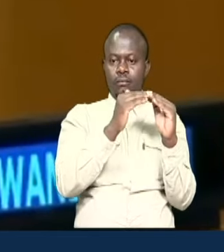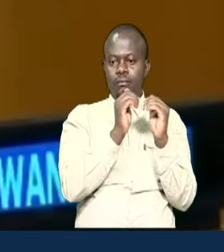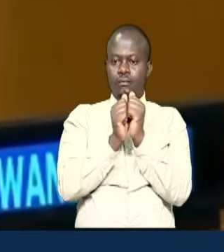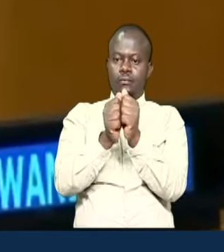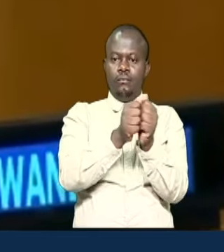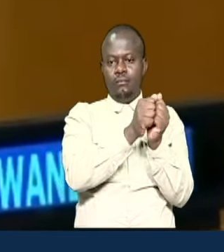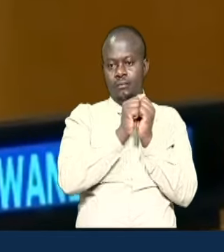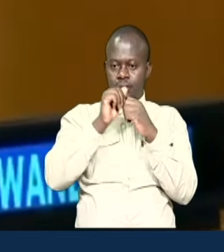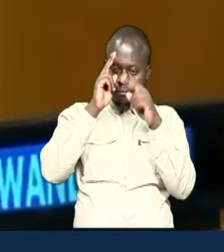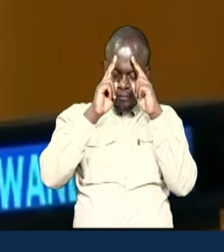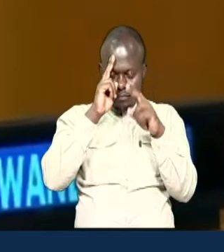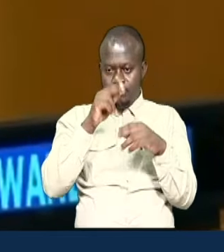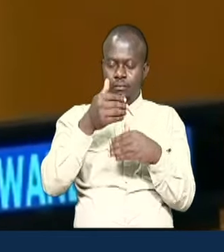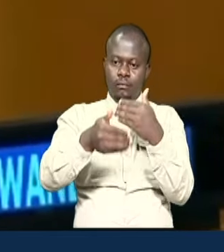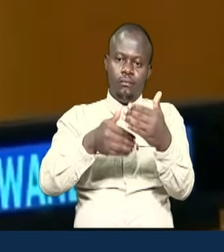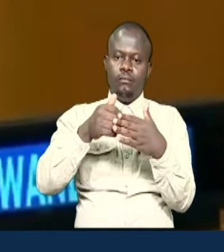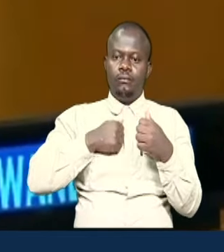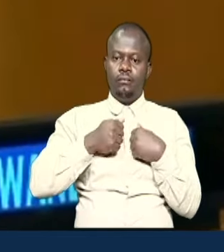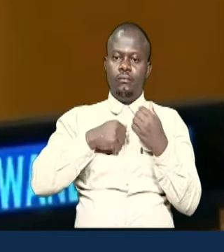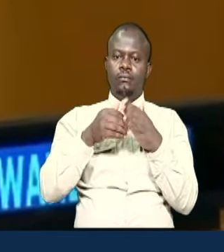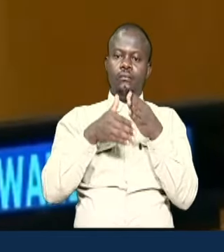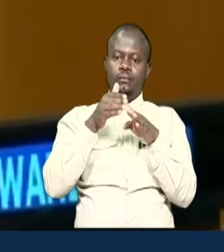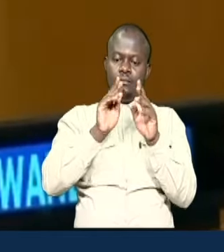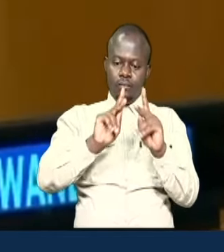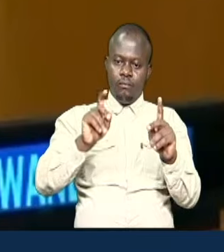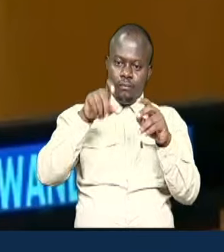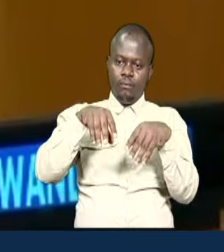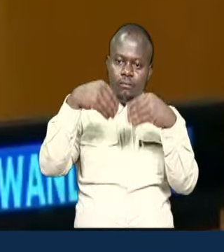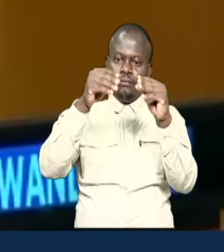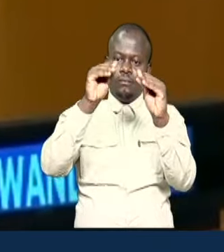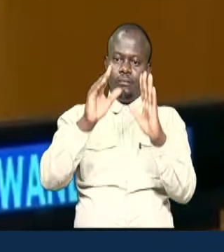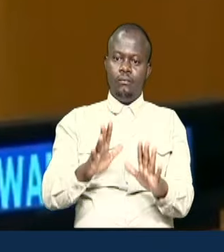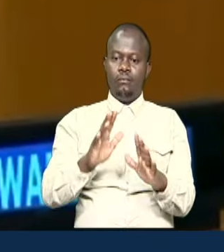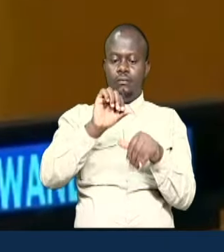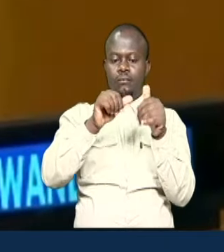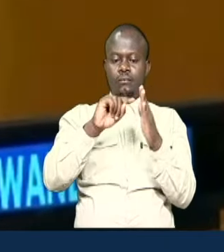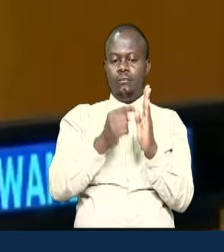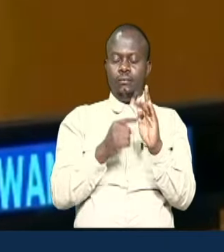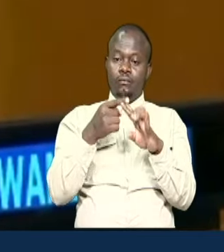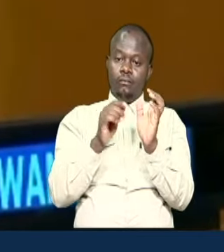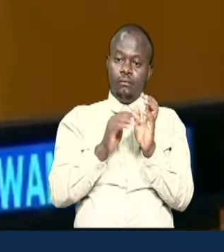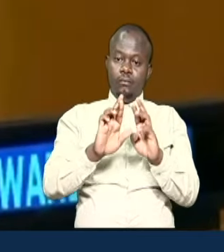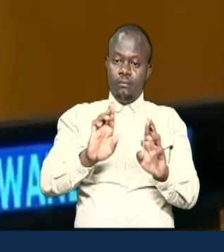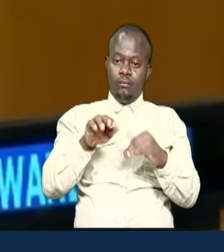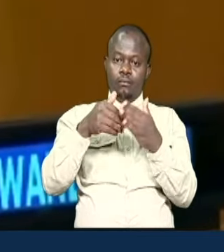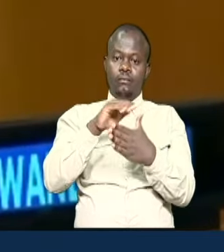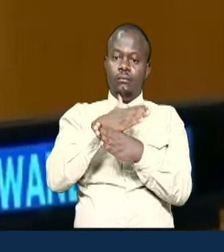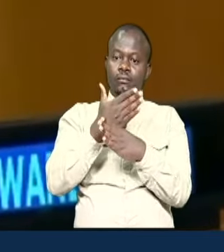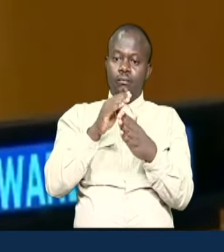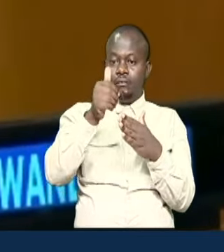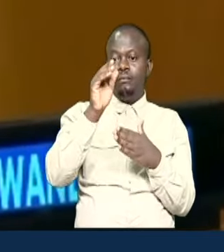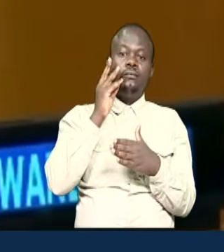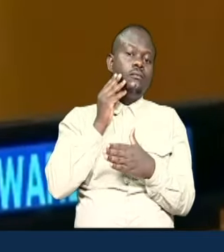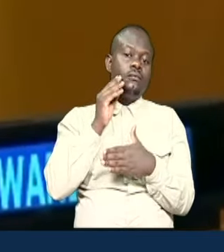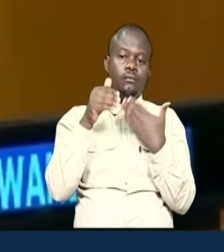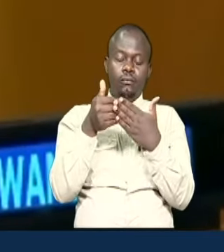no kubahana. Urugendo rw'u Rwanda mu kubaka amahoro rukwiye gutanga isomo kuri ingingo kandi twiteguye gusangiza ubwo